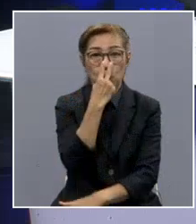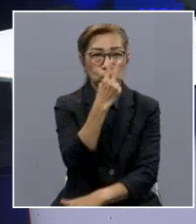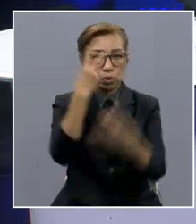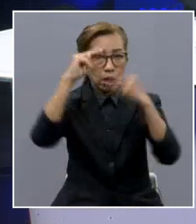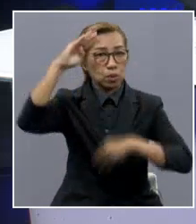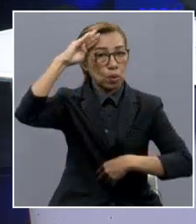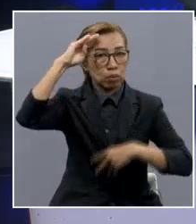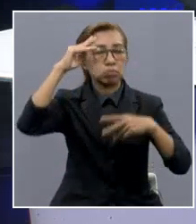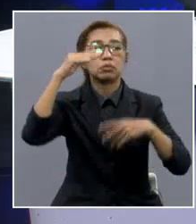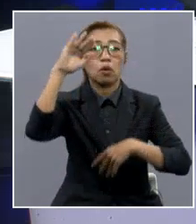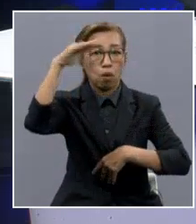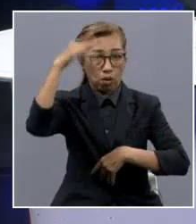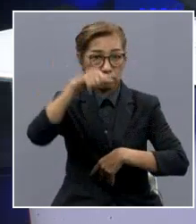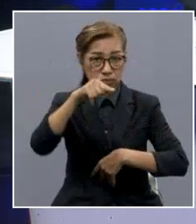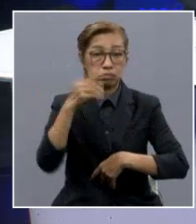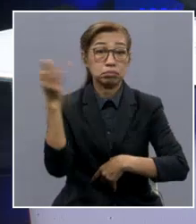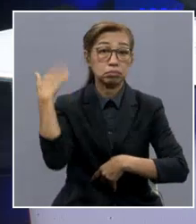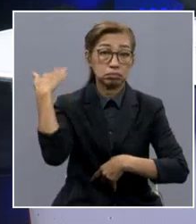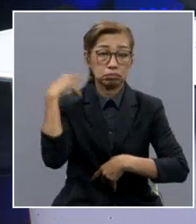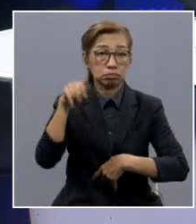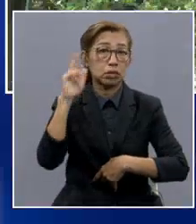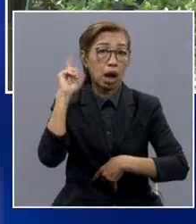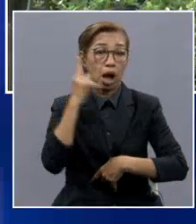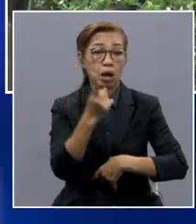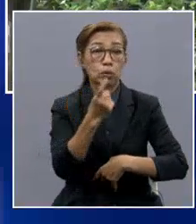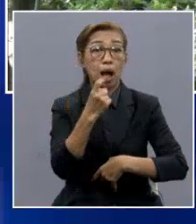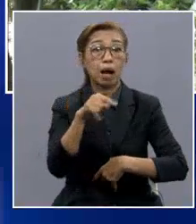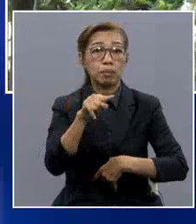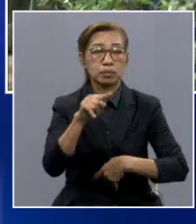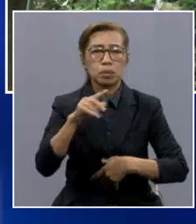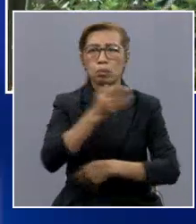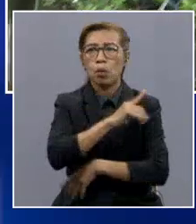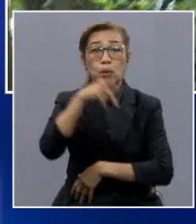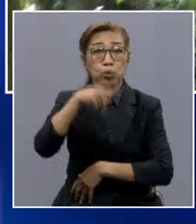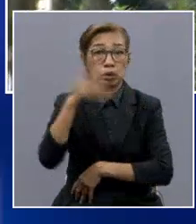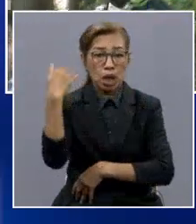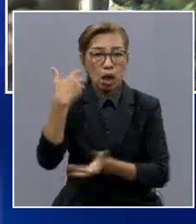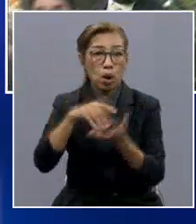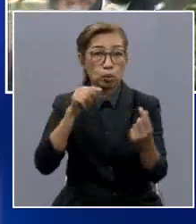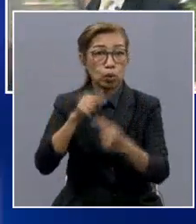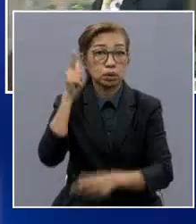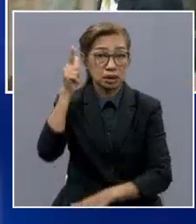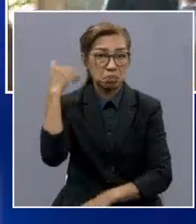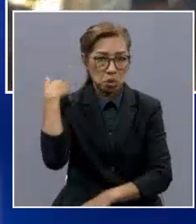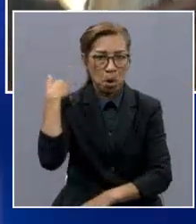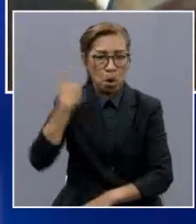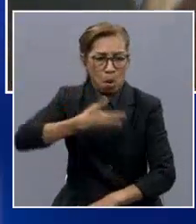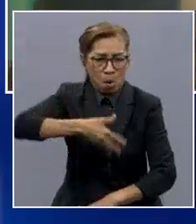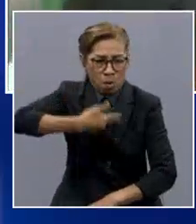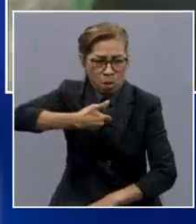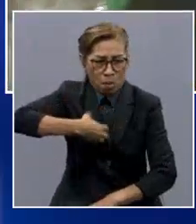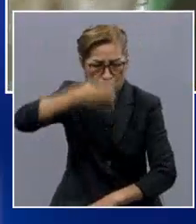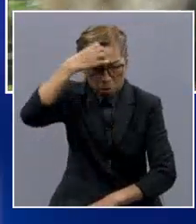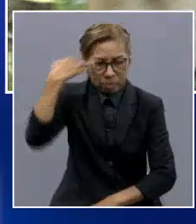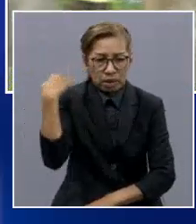ายกรัฐมนตรีก่อนหน้านี้เนี่ยออกมาตอบคำถามเรื่องการเมืองเมื่อวันพุธที่ก็พูดถึงคุณทักษิณเหมือนกันใช่ไหม ใช่ แล้วก็เหมือนหัวร้อนไปเลยอ่ะอย่ามาพูดถึงคน